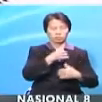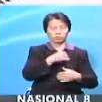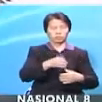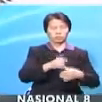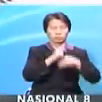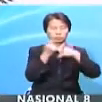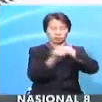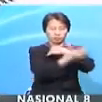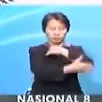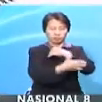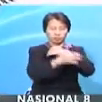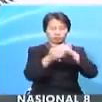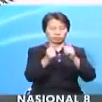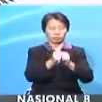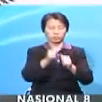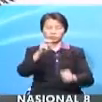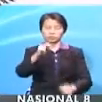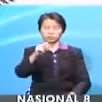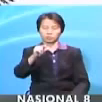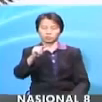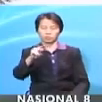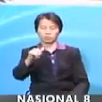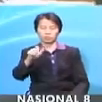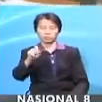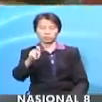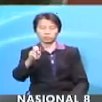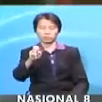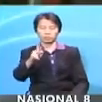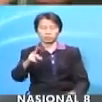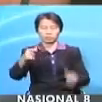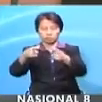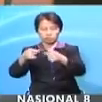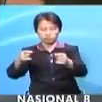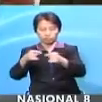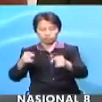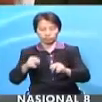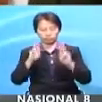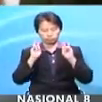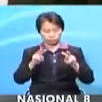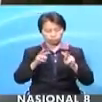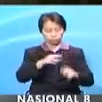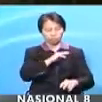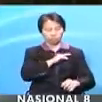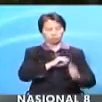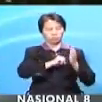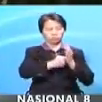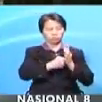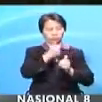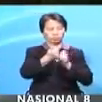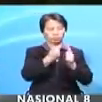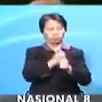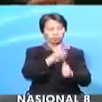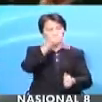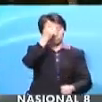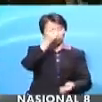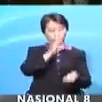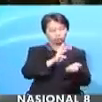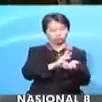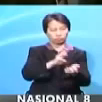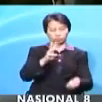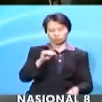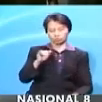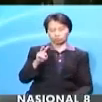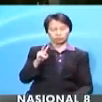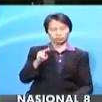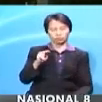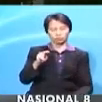negara bersama Nagasaki Bayu Park jepun ia disaksikan oleh menteri sumber asli dan alam sekitar datut Sri